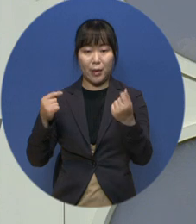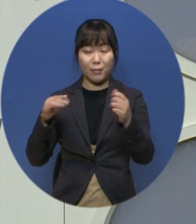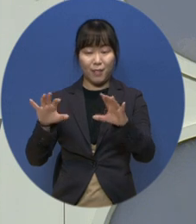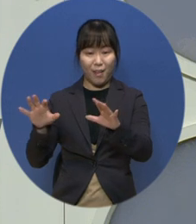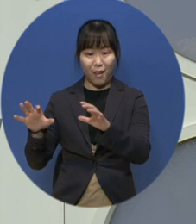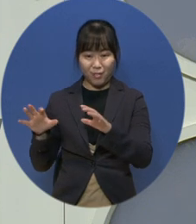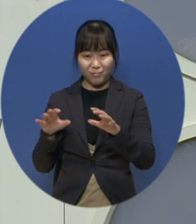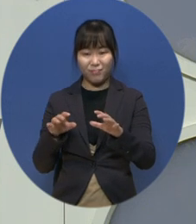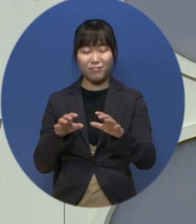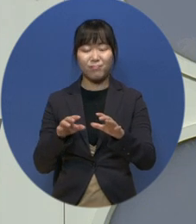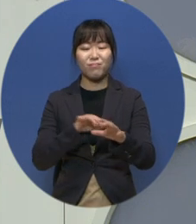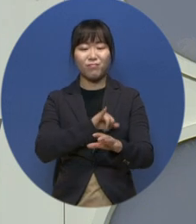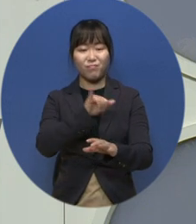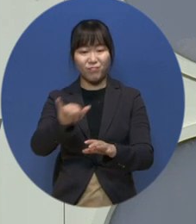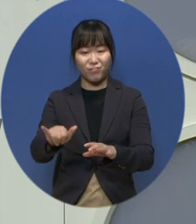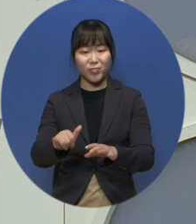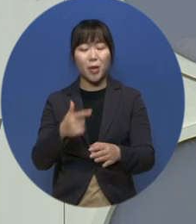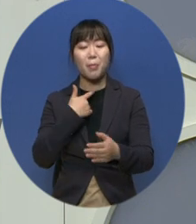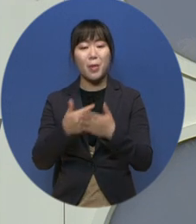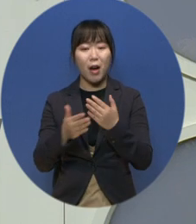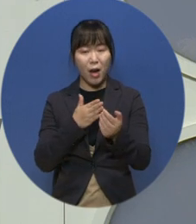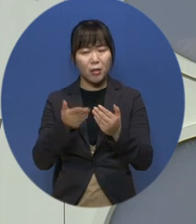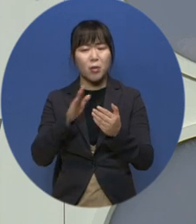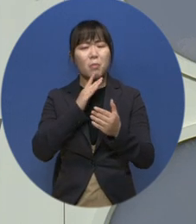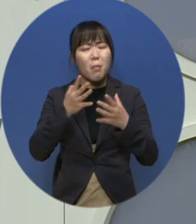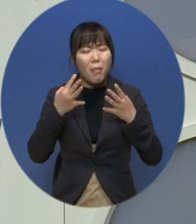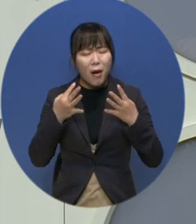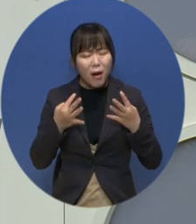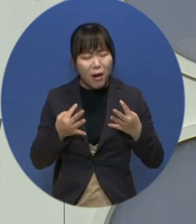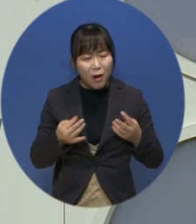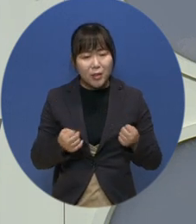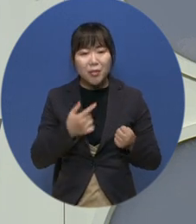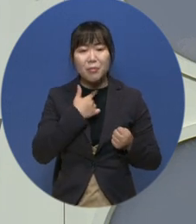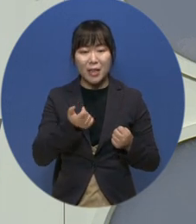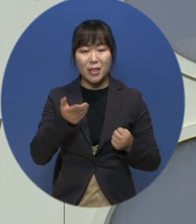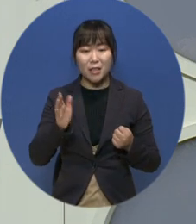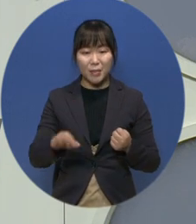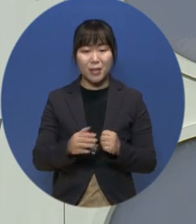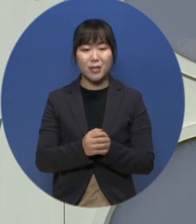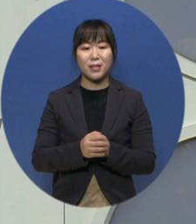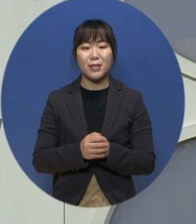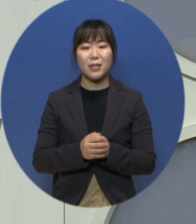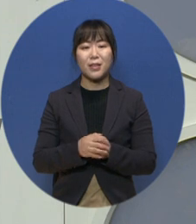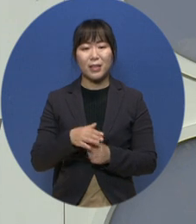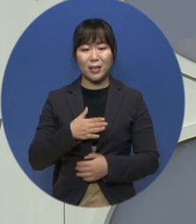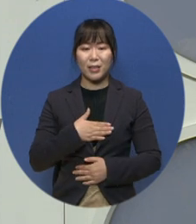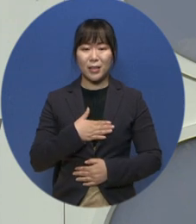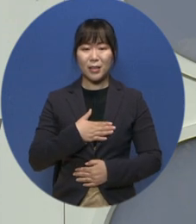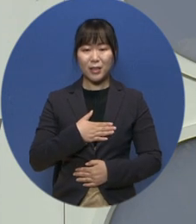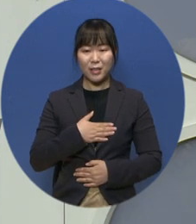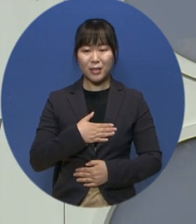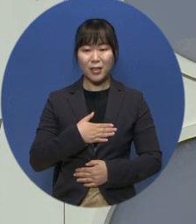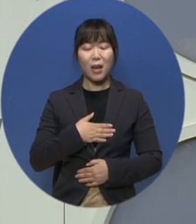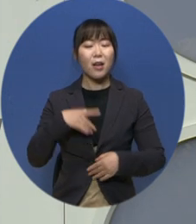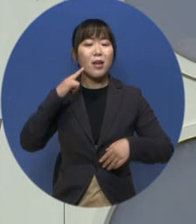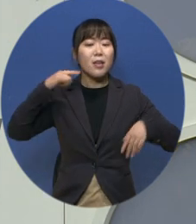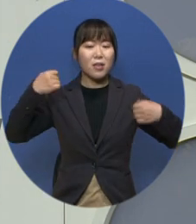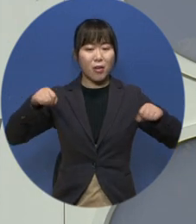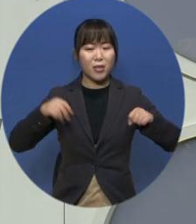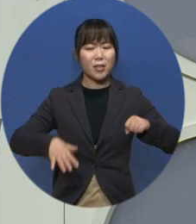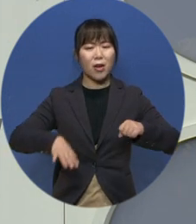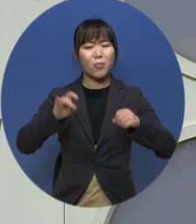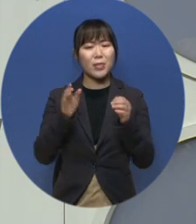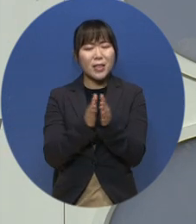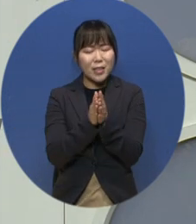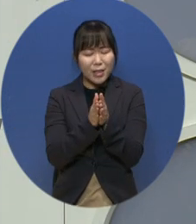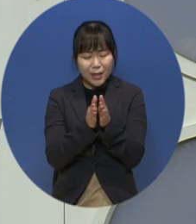하고 그랬는데 그동안에 너무나 많은 작품을 했지만 역시 제가 연극을 처음 시작한